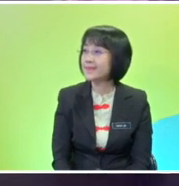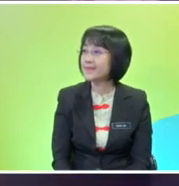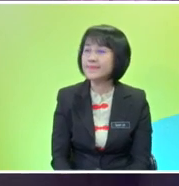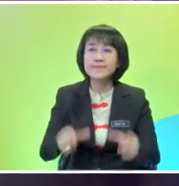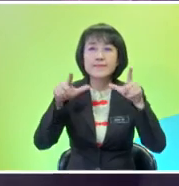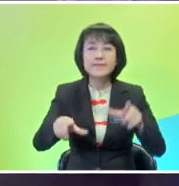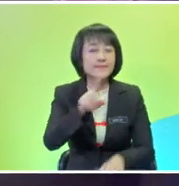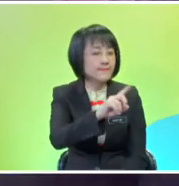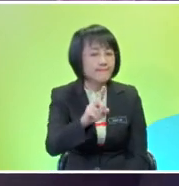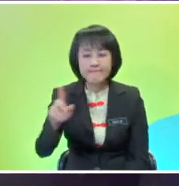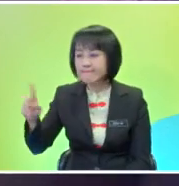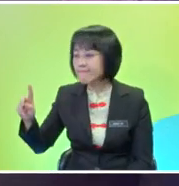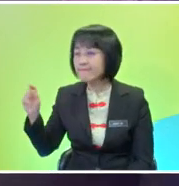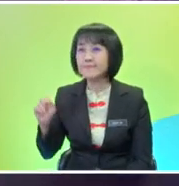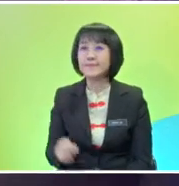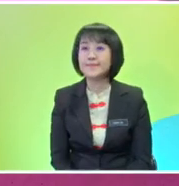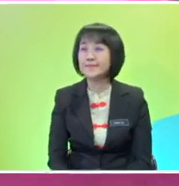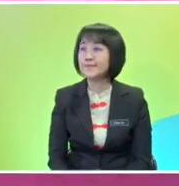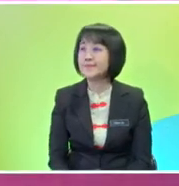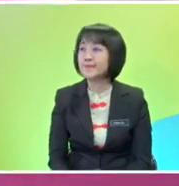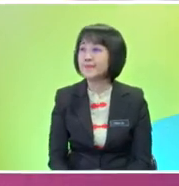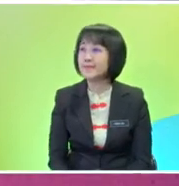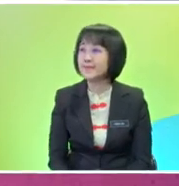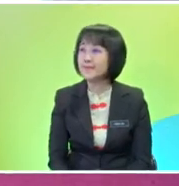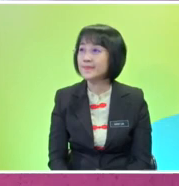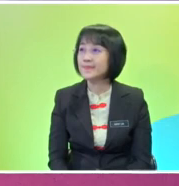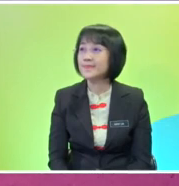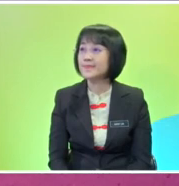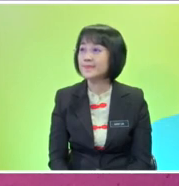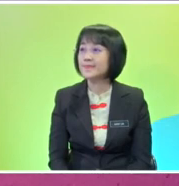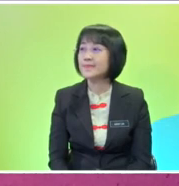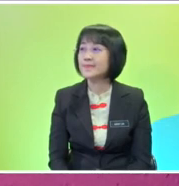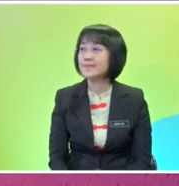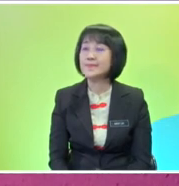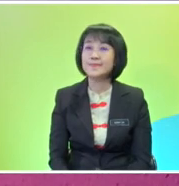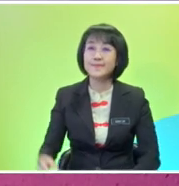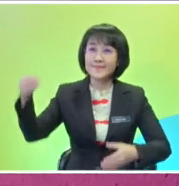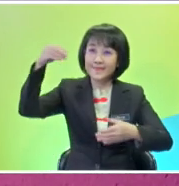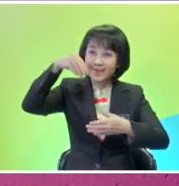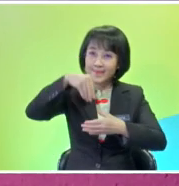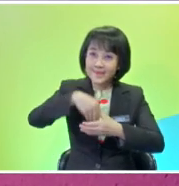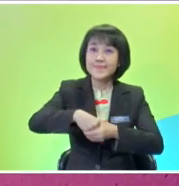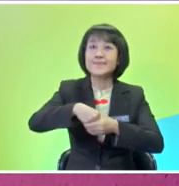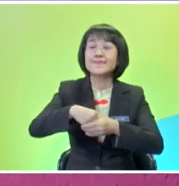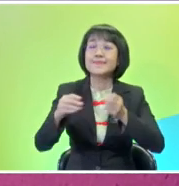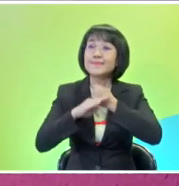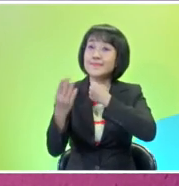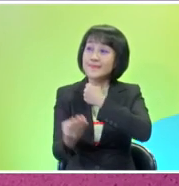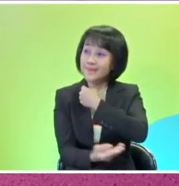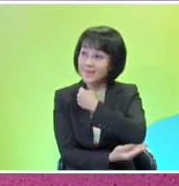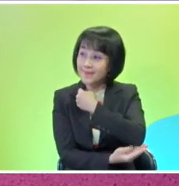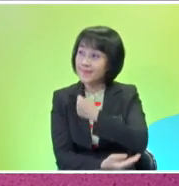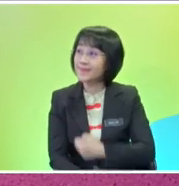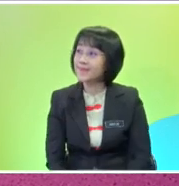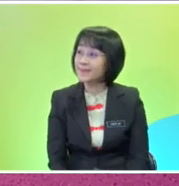mana kakaka nak letak kita kena masukkan ked dalam bakun boleh juga ke dalam bakun